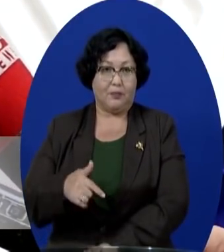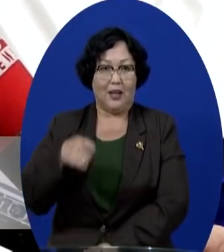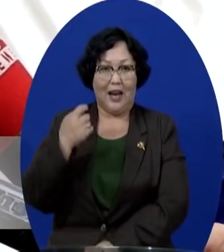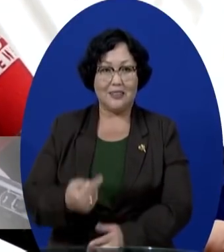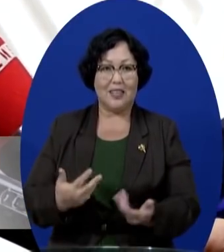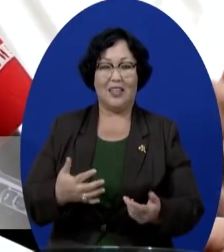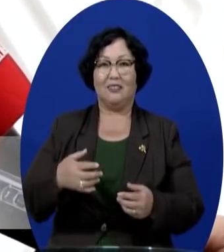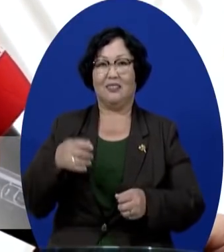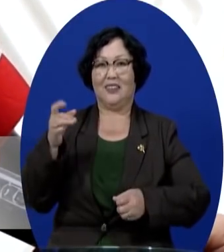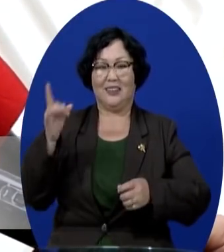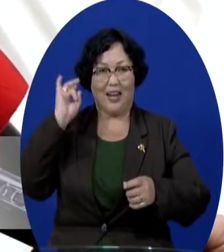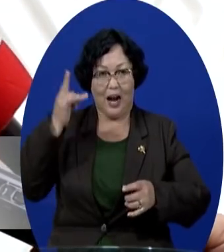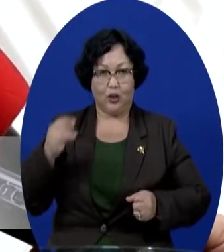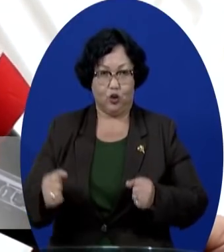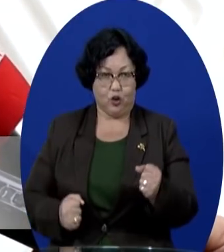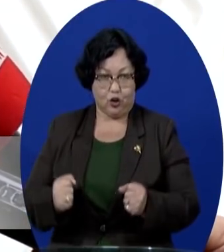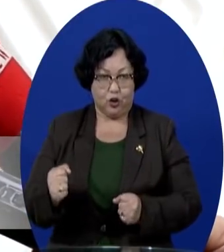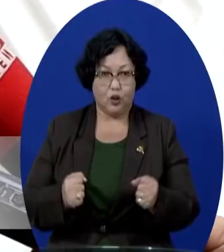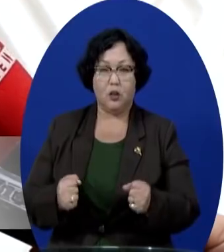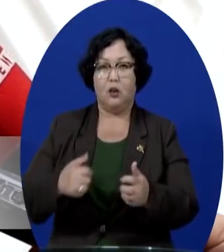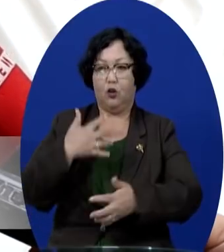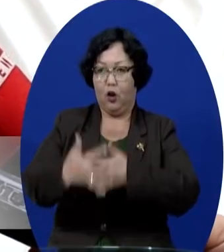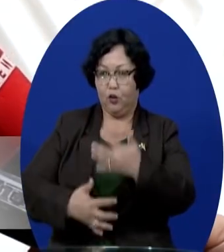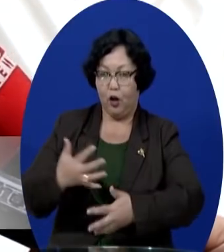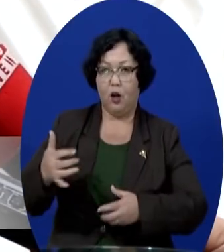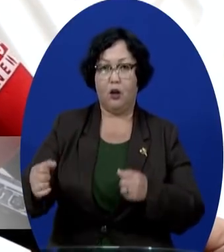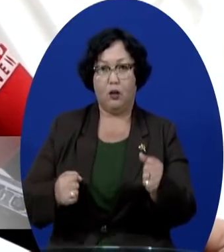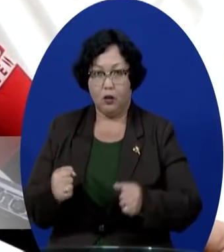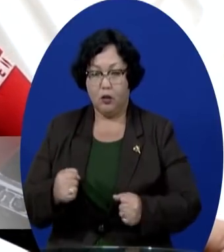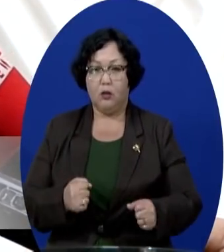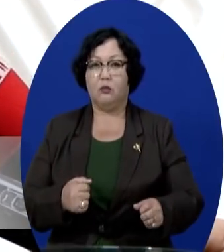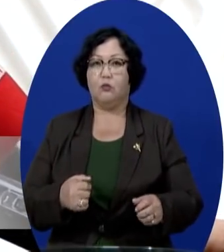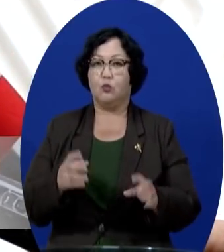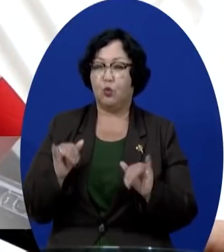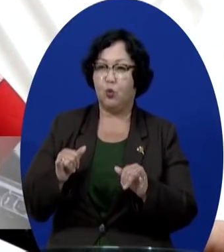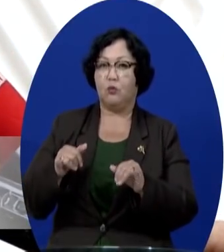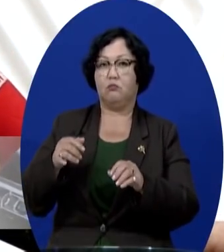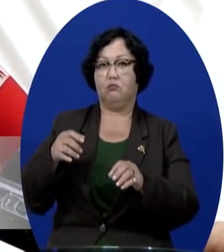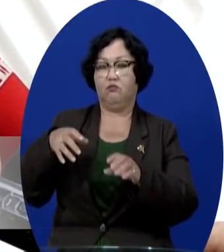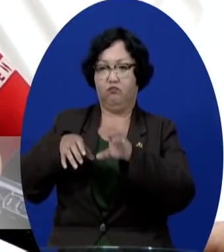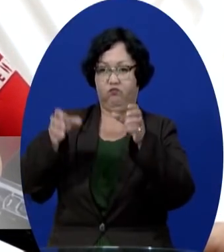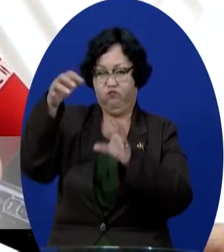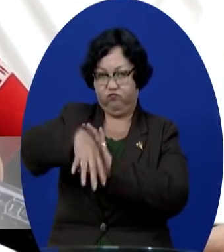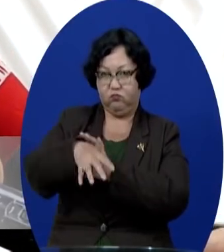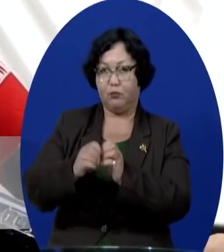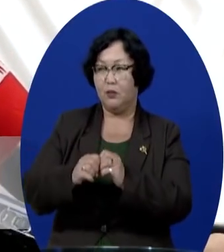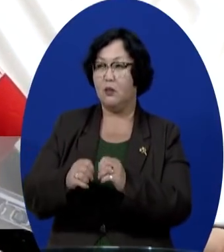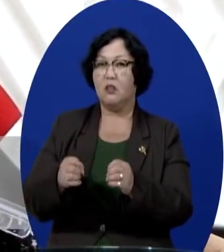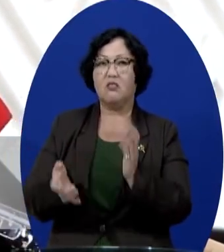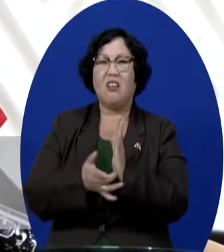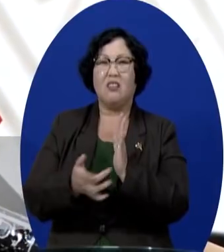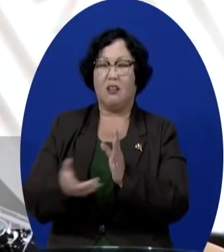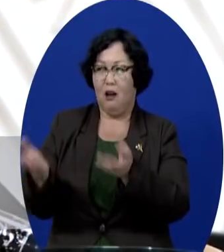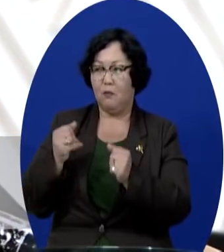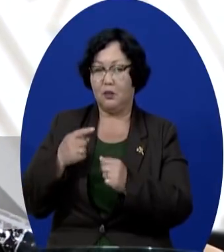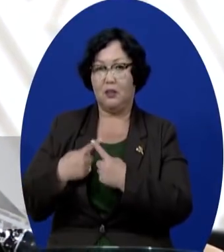трактор одоо холбогдох техник хэрэгслүүд хадлангийн иж бүрдлүүд урд хил дээр бол одоо ачигтаад очирлоод явж байгаа гэсэн ямар ч